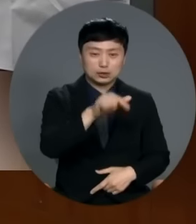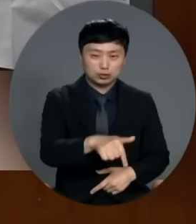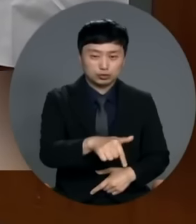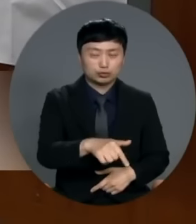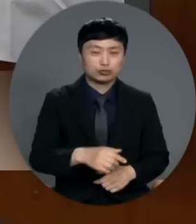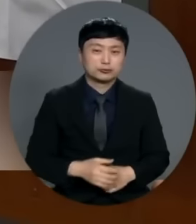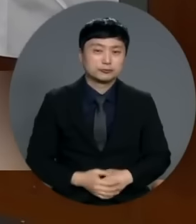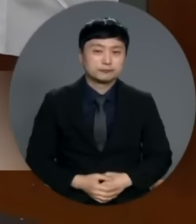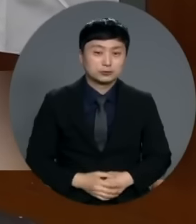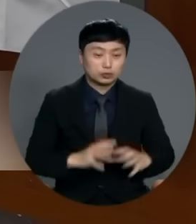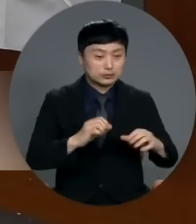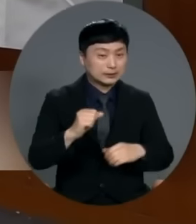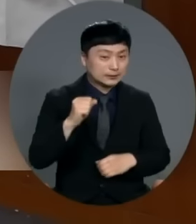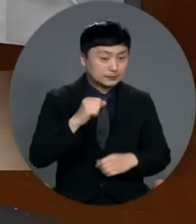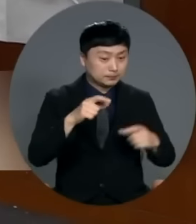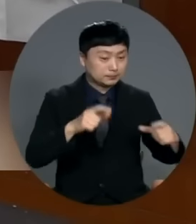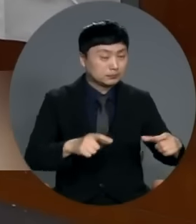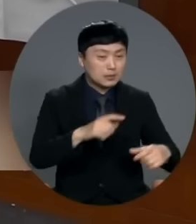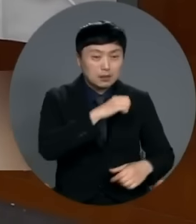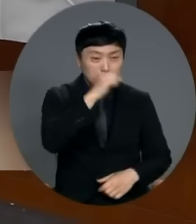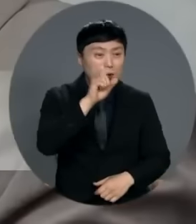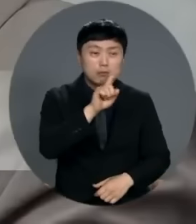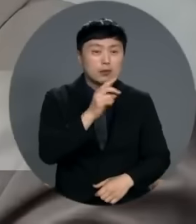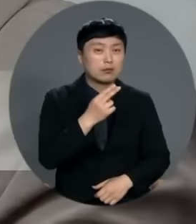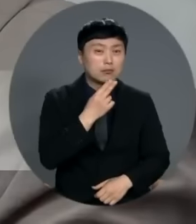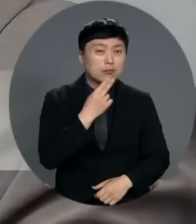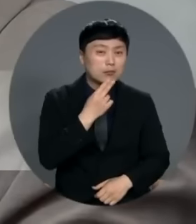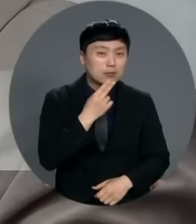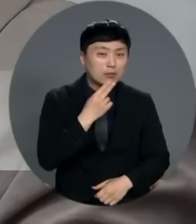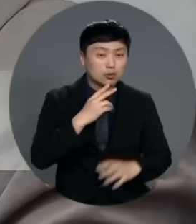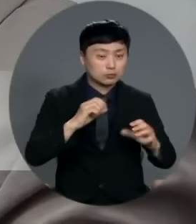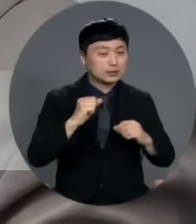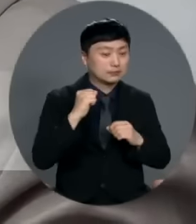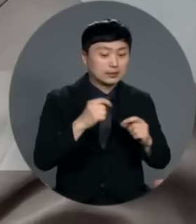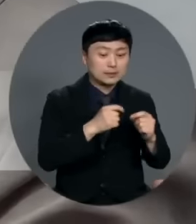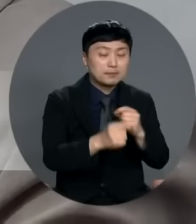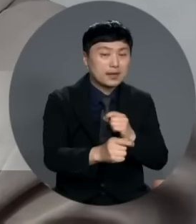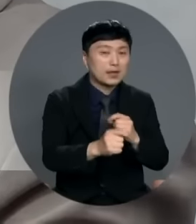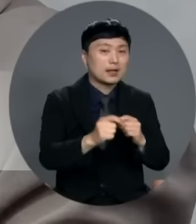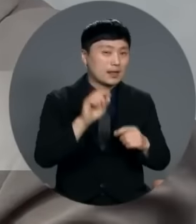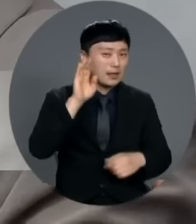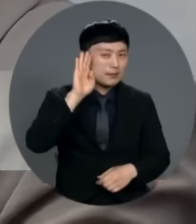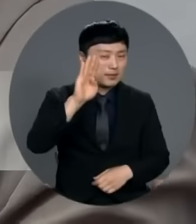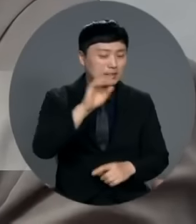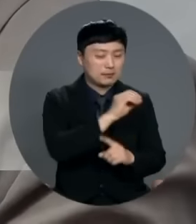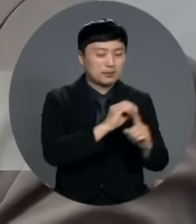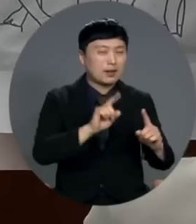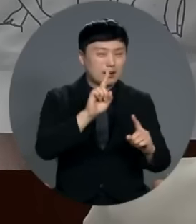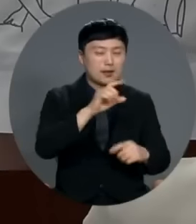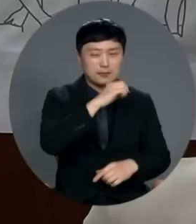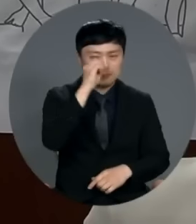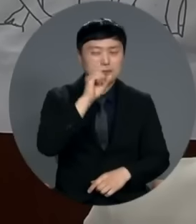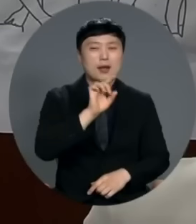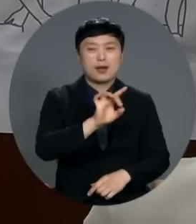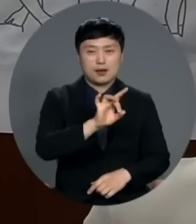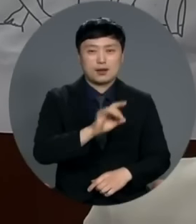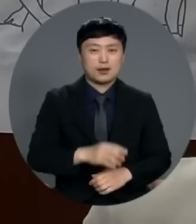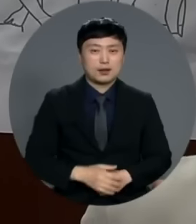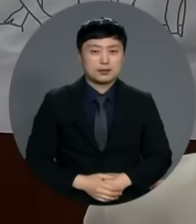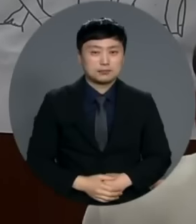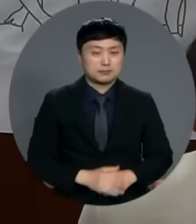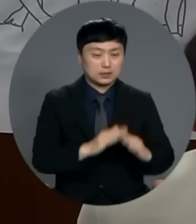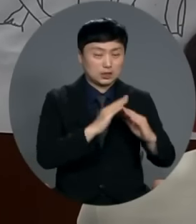반대로 국민의힘 지역구 당선인이 한 명도 없고 국민의 미래 비례대표 당선인이 한 명 있습니다.